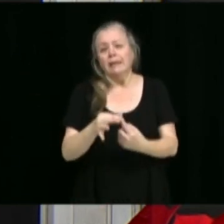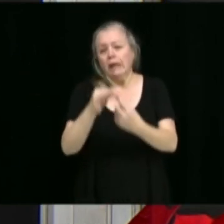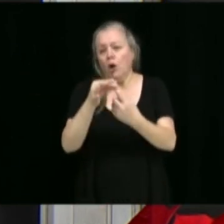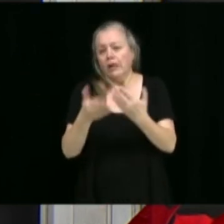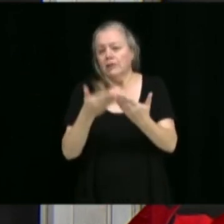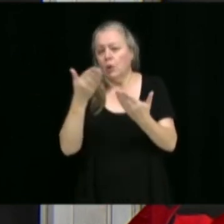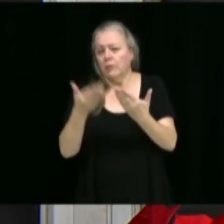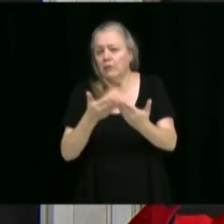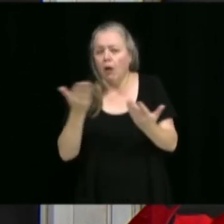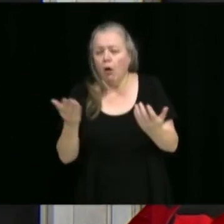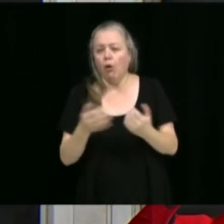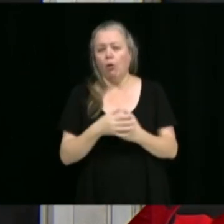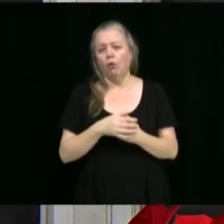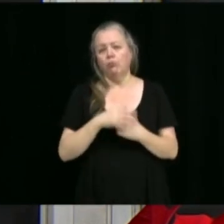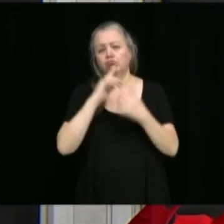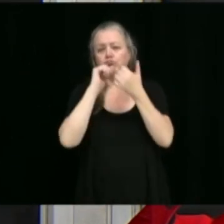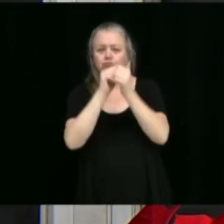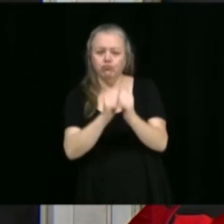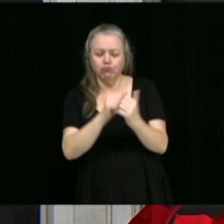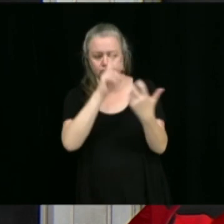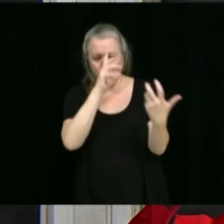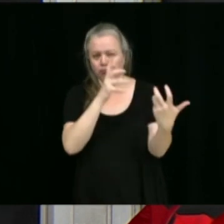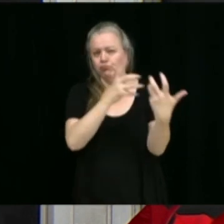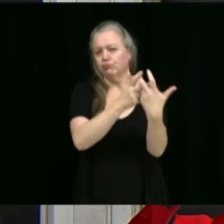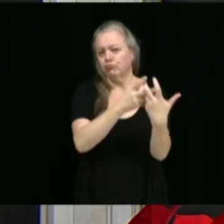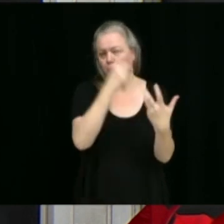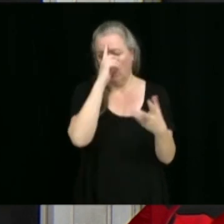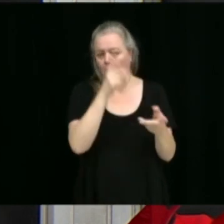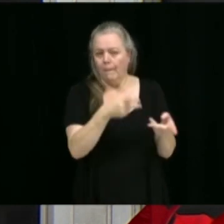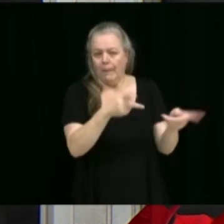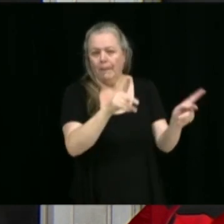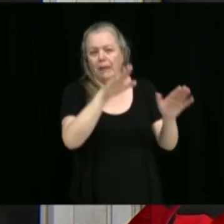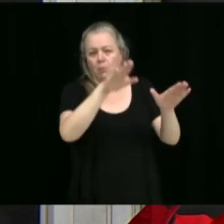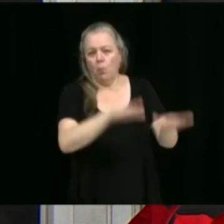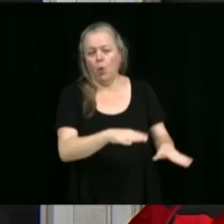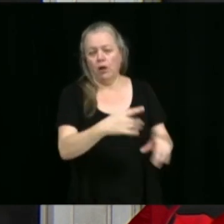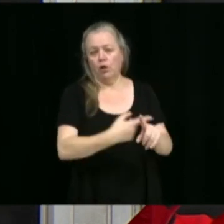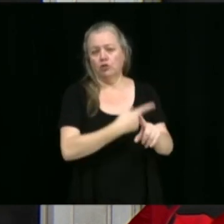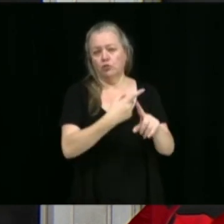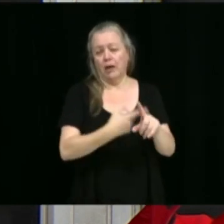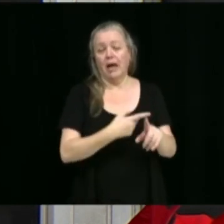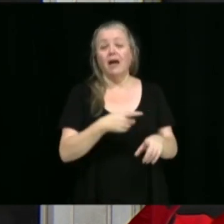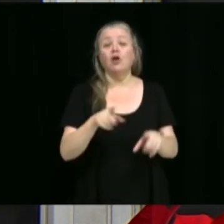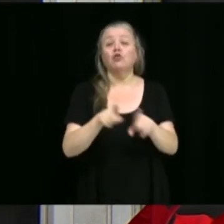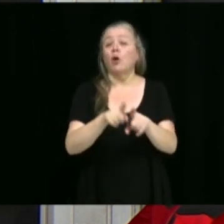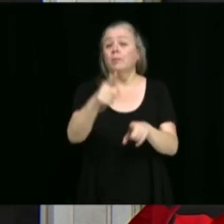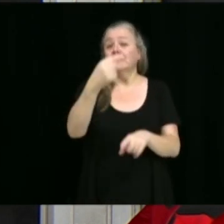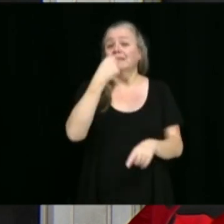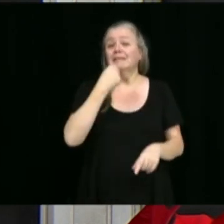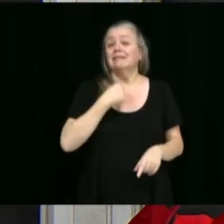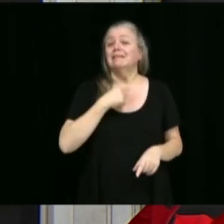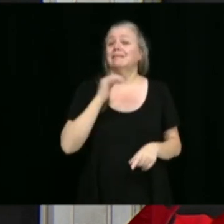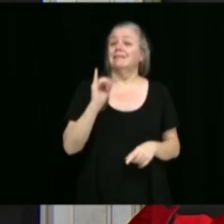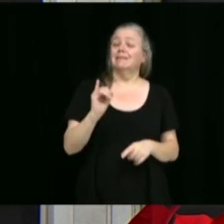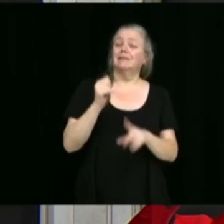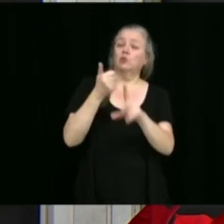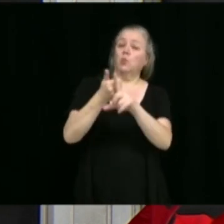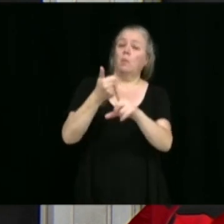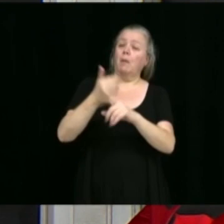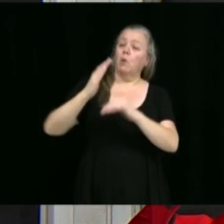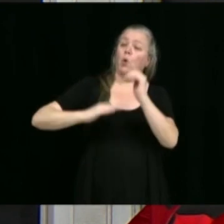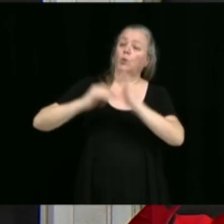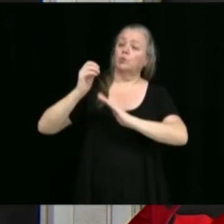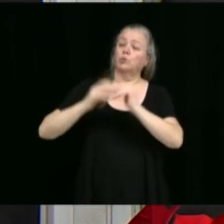mineure des accommodements pour permettre moins de logements, dans la même prémisse que vous avancez, de dire, bien, si vous construisez un